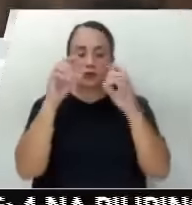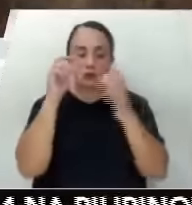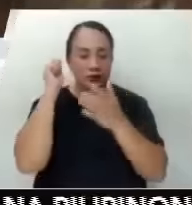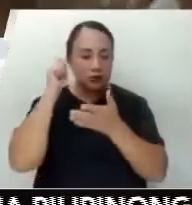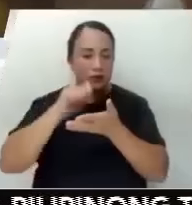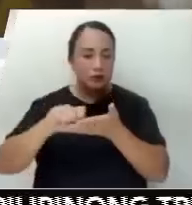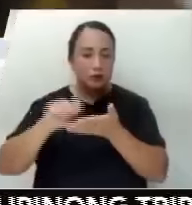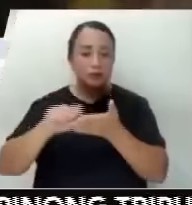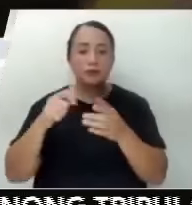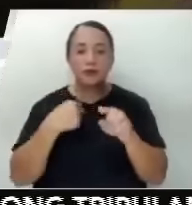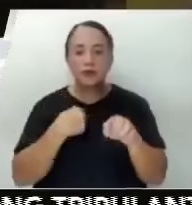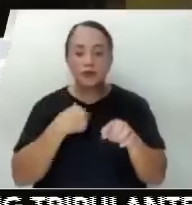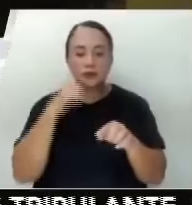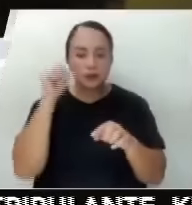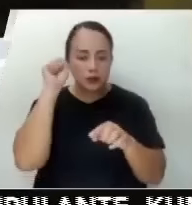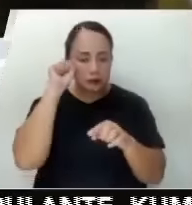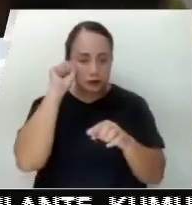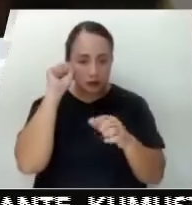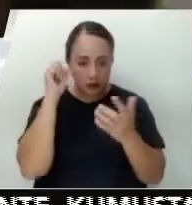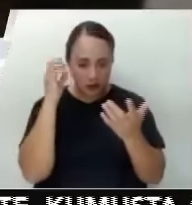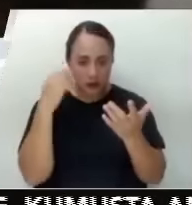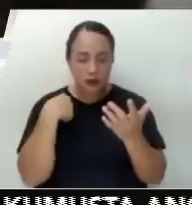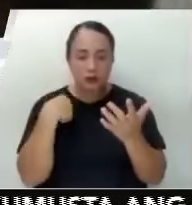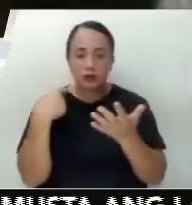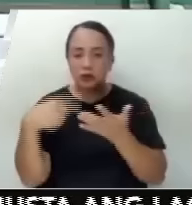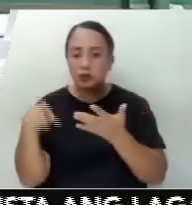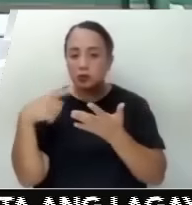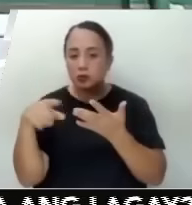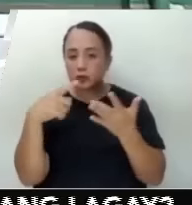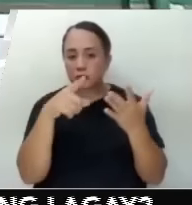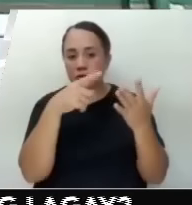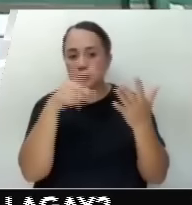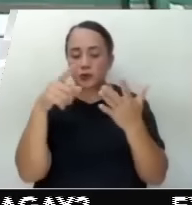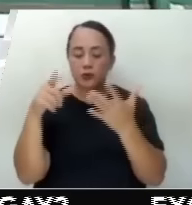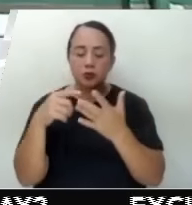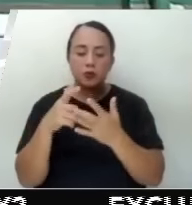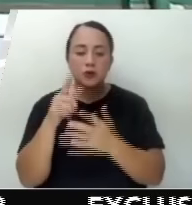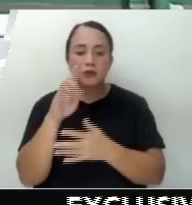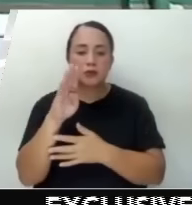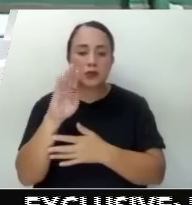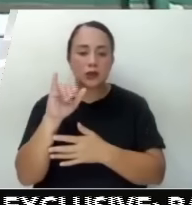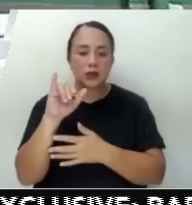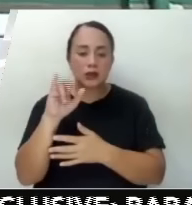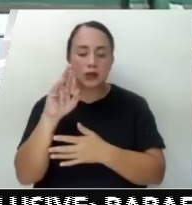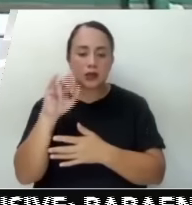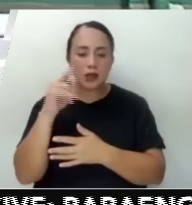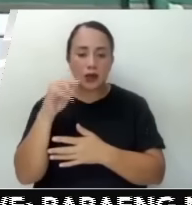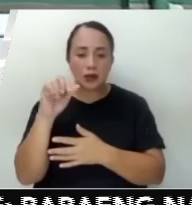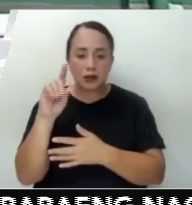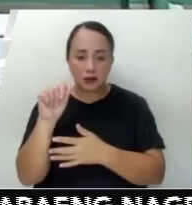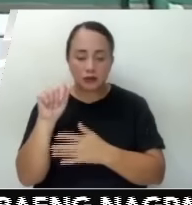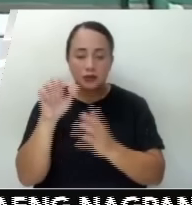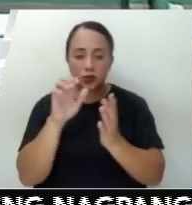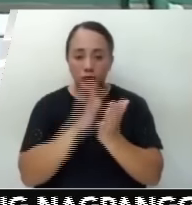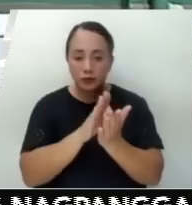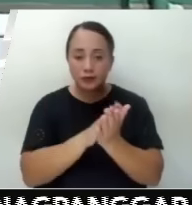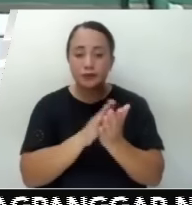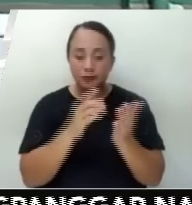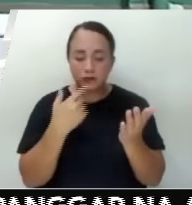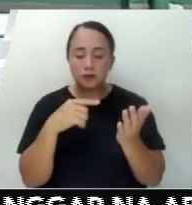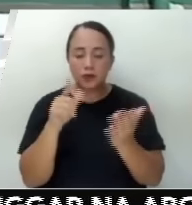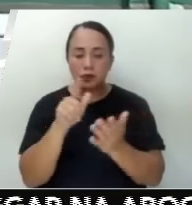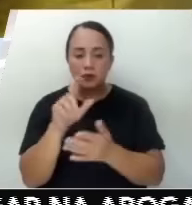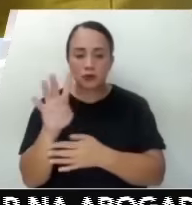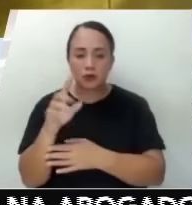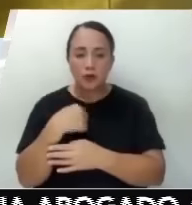Quezon City bilang bahagi ng Brigada Eskwela 2024. Kasama ang Commonwealth Elementary School na isa sa mga paaralang may pinakamalaking bilang ng